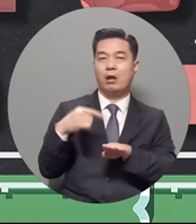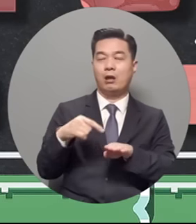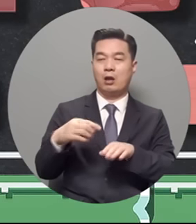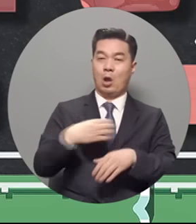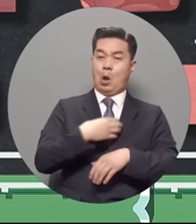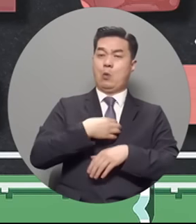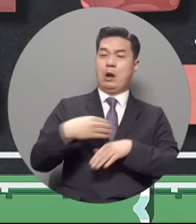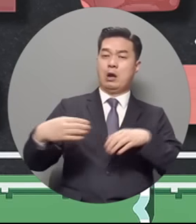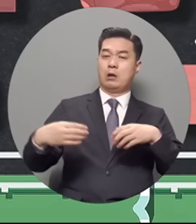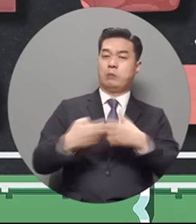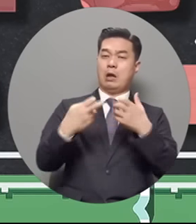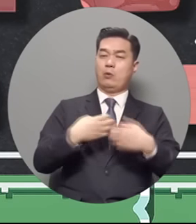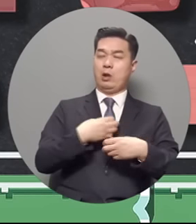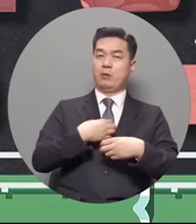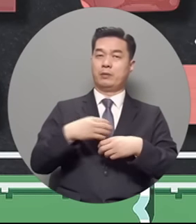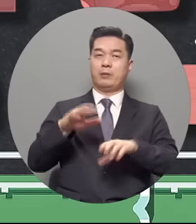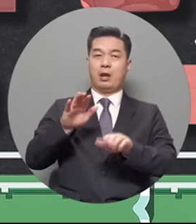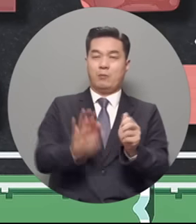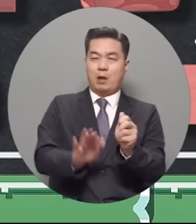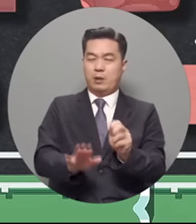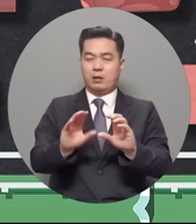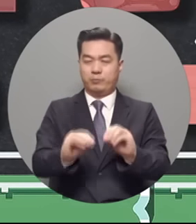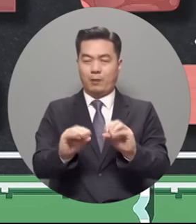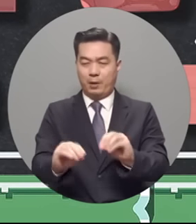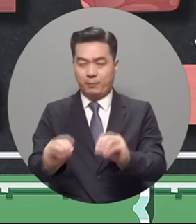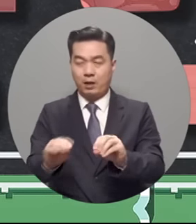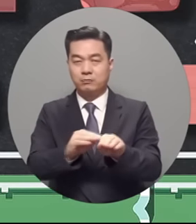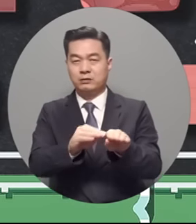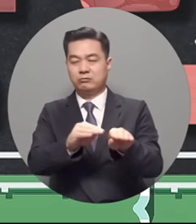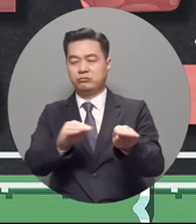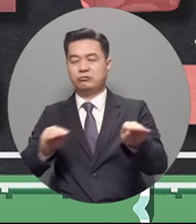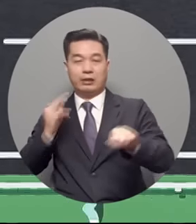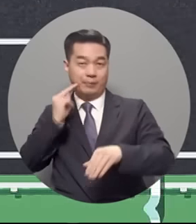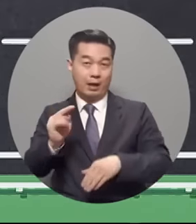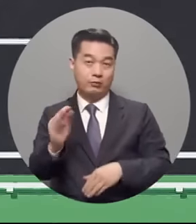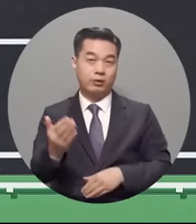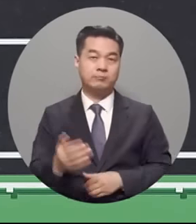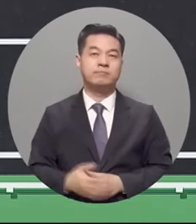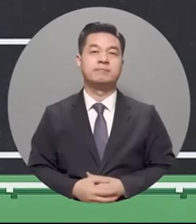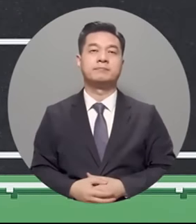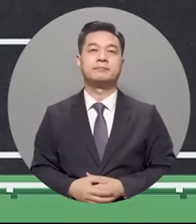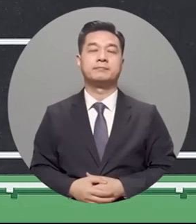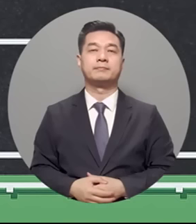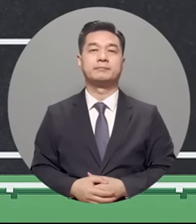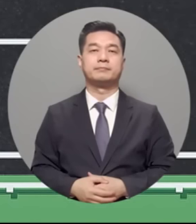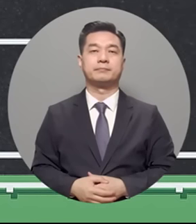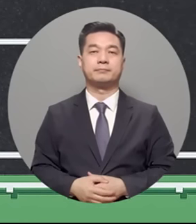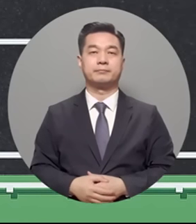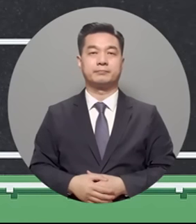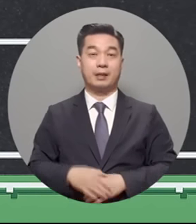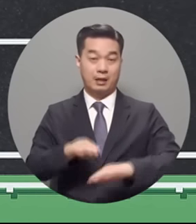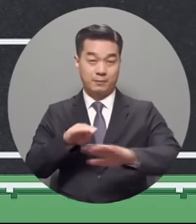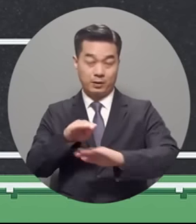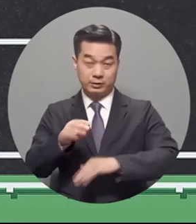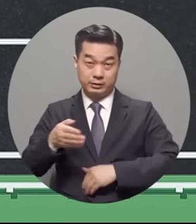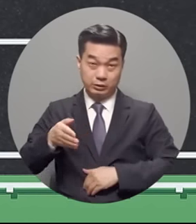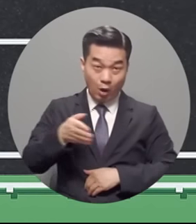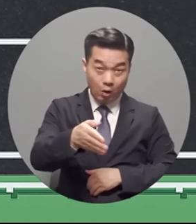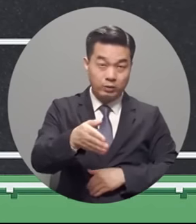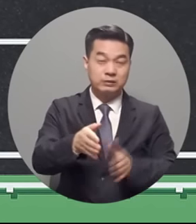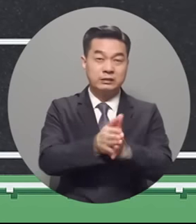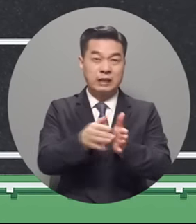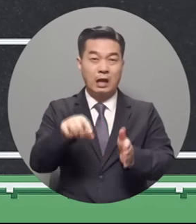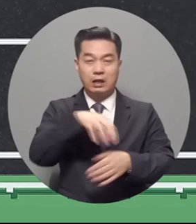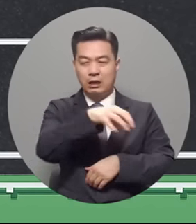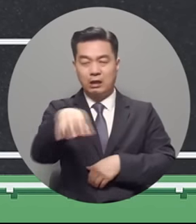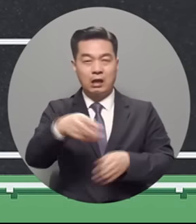위해 연쇄적으로 브레이크를 밟기 때문에 상습 정체가 나타납니다. 특히 버스 전용차로 시작점에서 이런